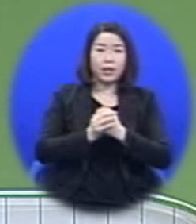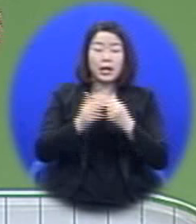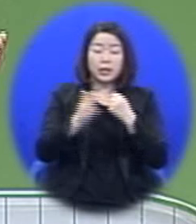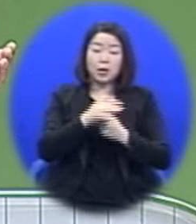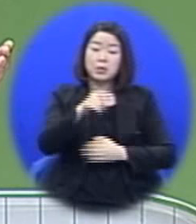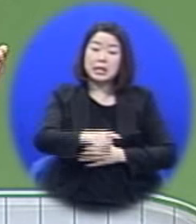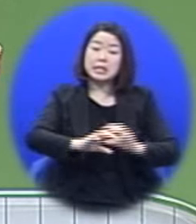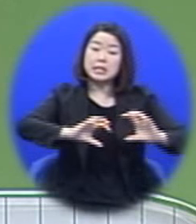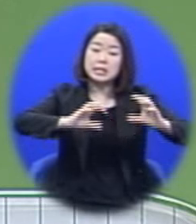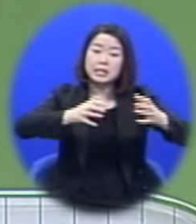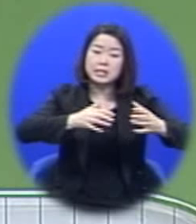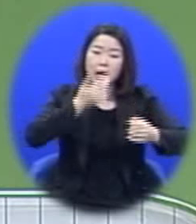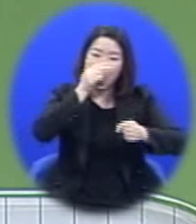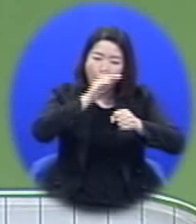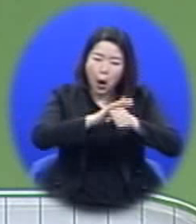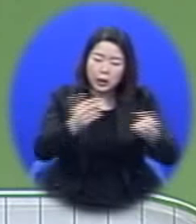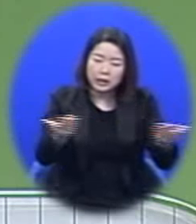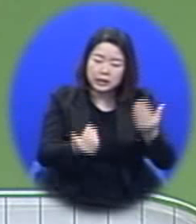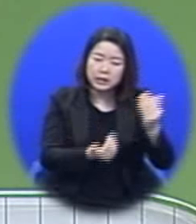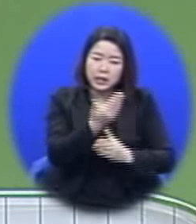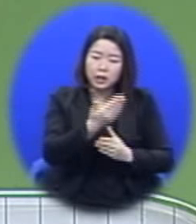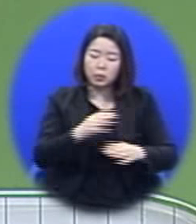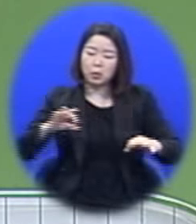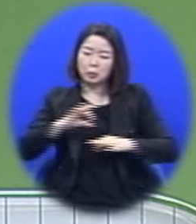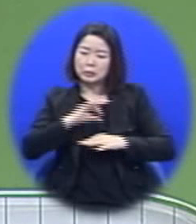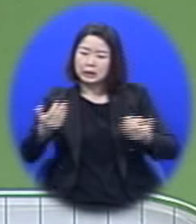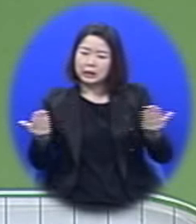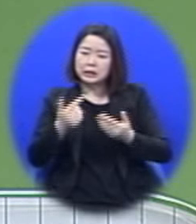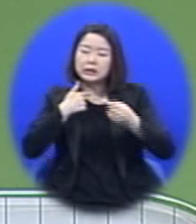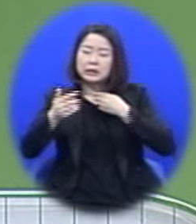세상에 억울한 일이 생기고 불의한 일을 겪으면서도